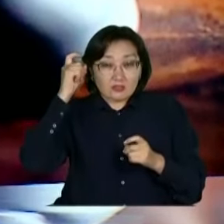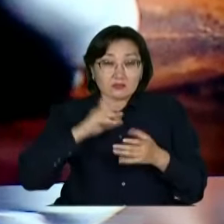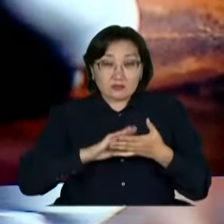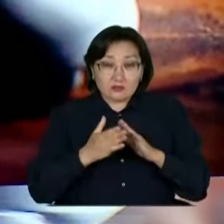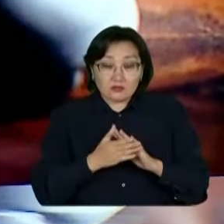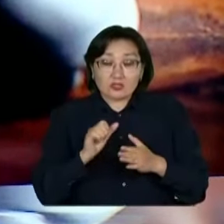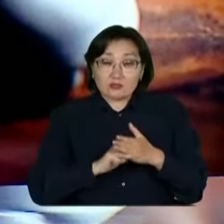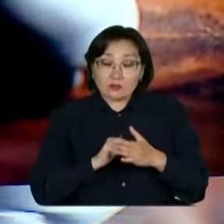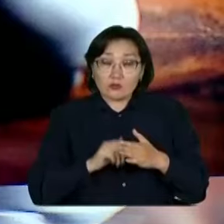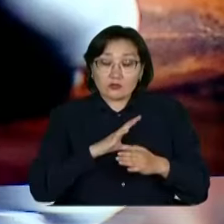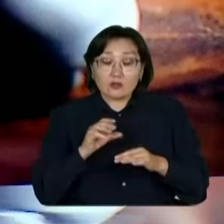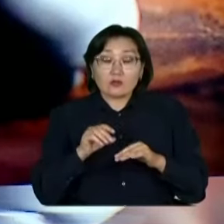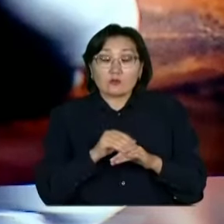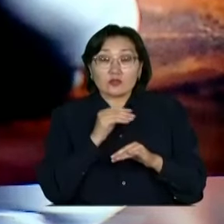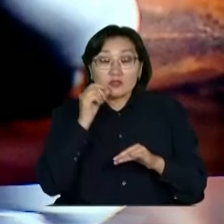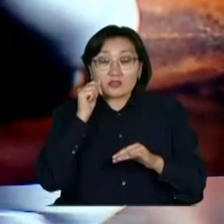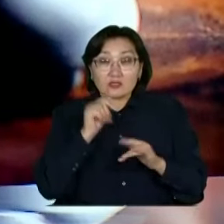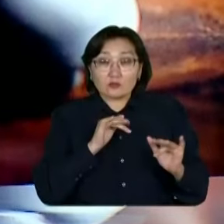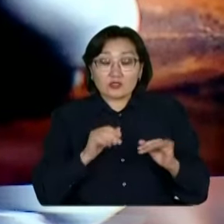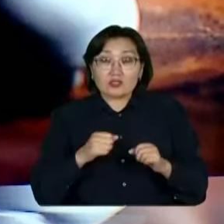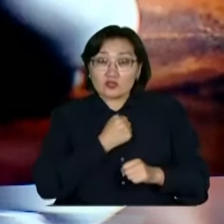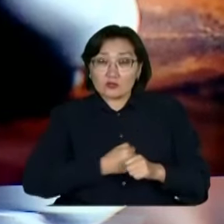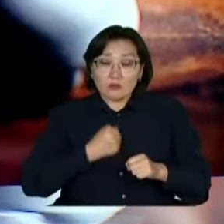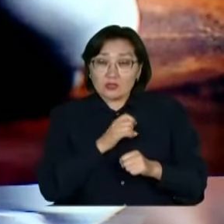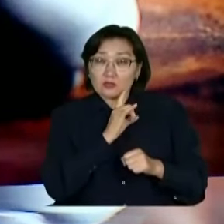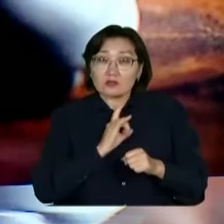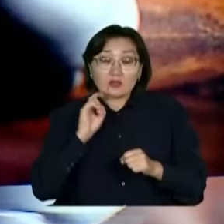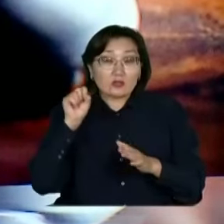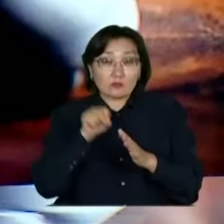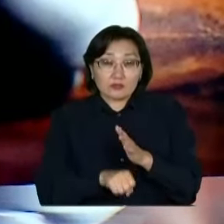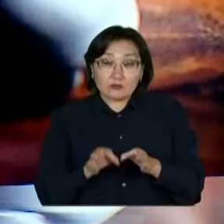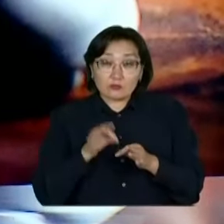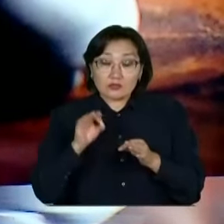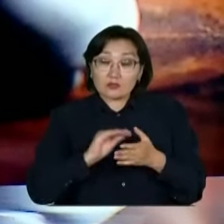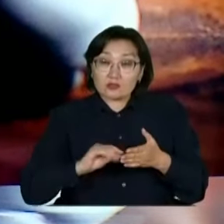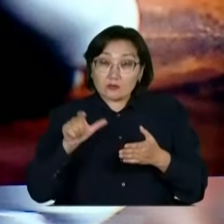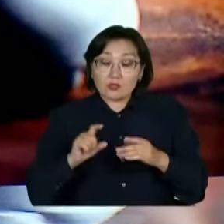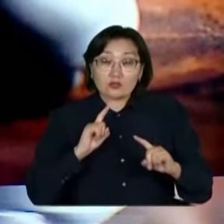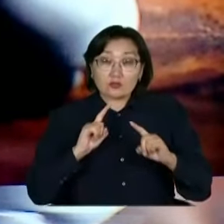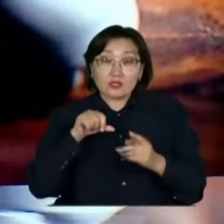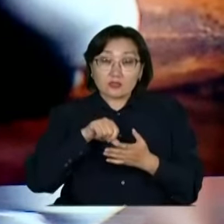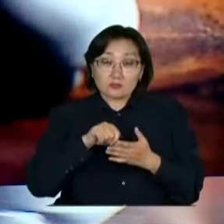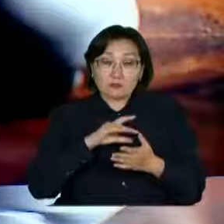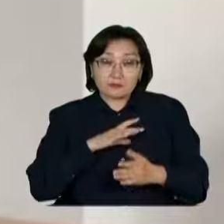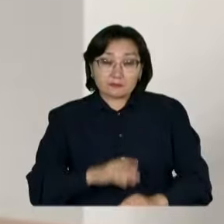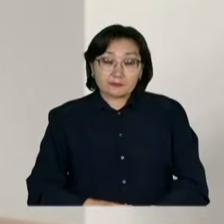көрінеді. Сөйтіп күйеуінің әрекетіне ызаланған әйел оны өлтіріп тынған. Өңірдегі әріптес отырысқа қатысып қайтты.